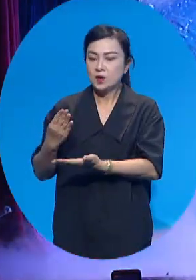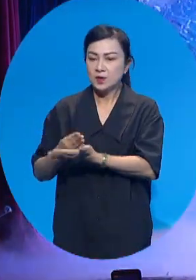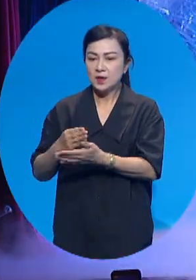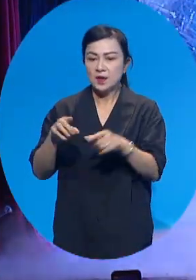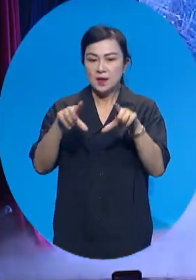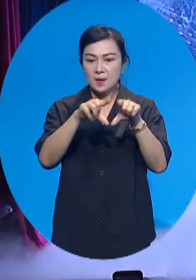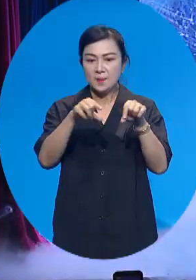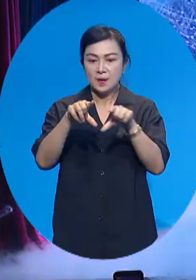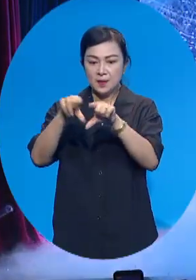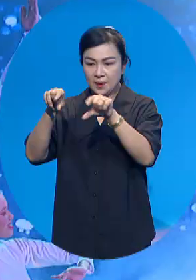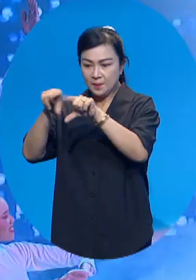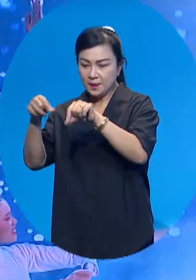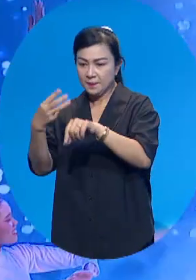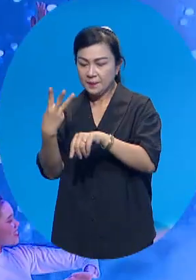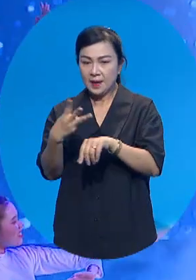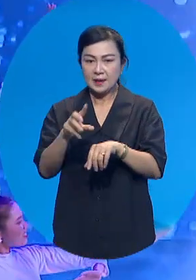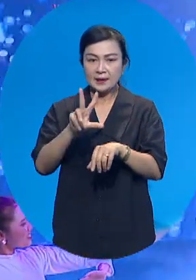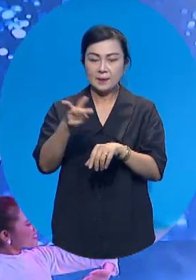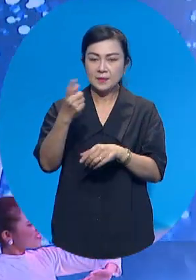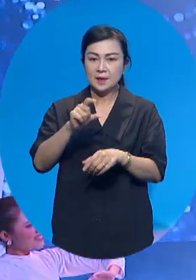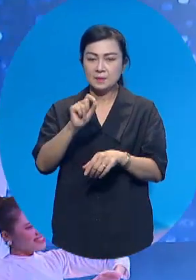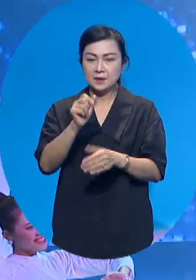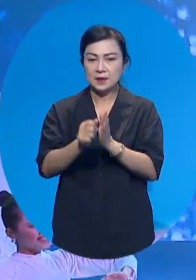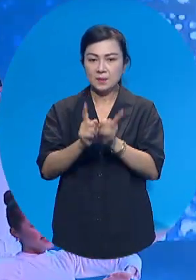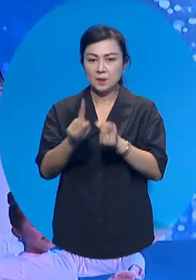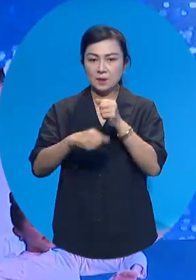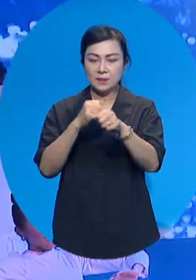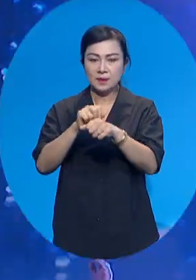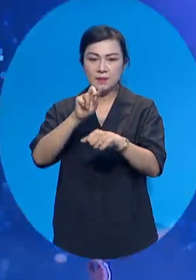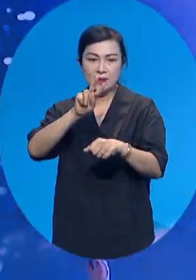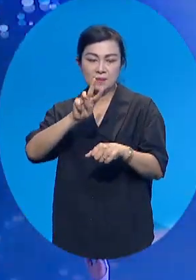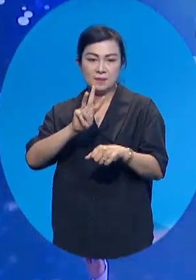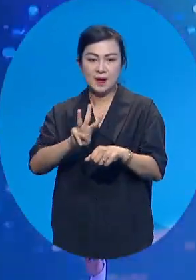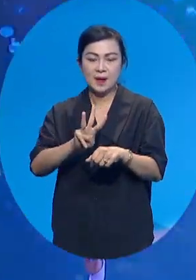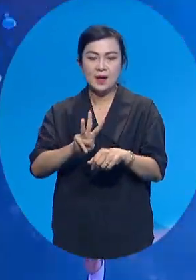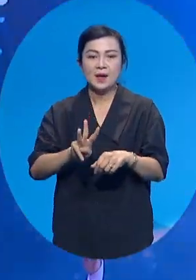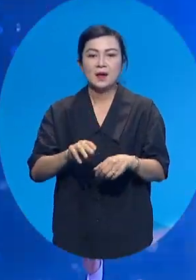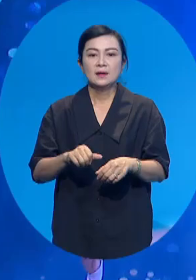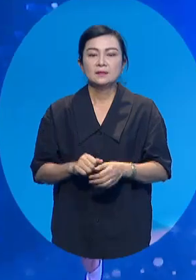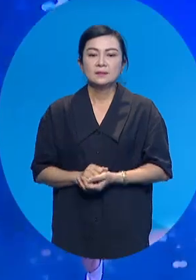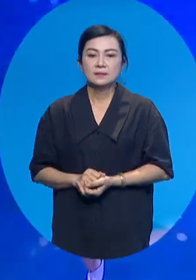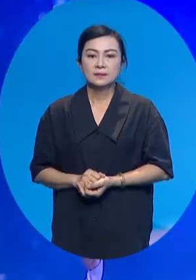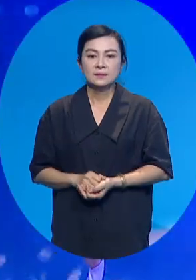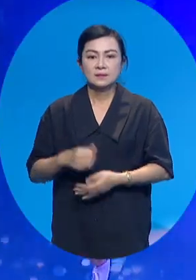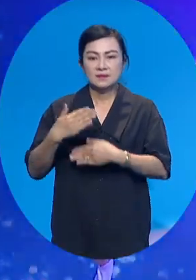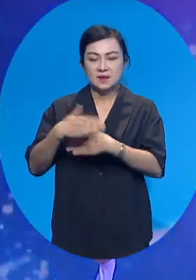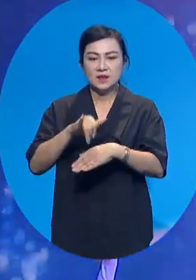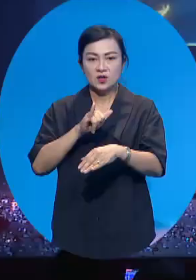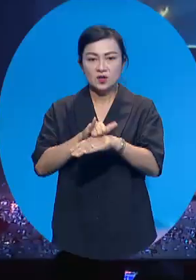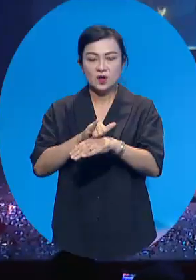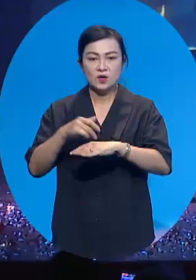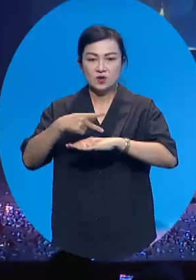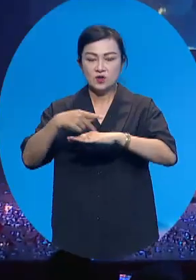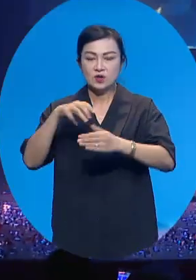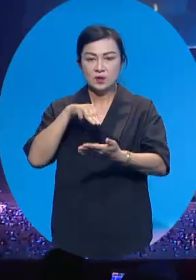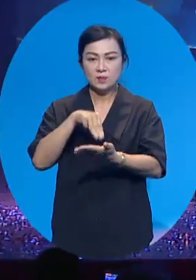bảng tranh tài từ ngày 8 tới ngày 10 tháng 11 năm 2023 tại Nhà hát Cải lương Trần Hữu Trang. Bên cạnh yêu cầu về kỹ năng